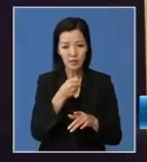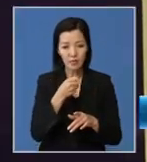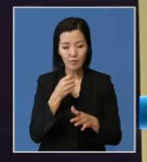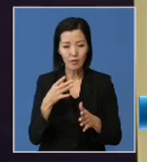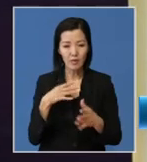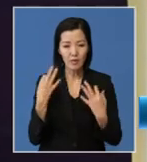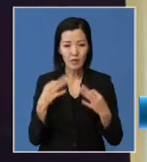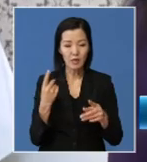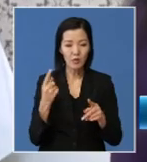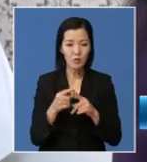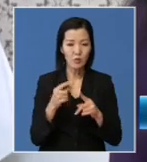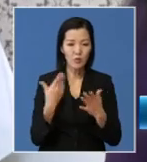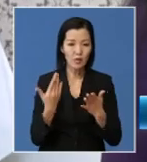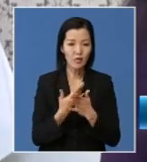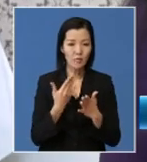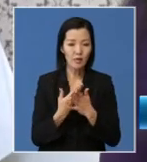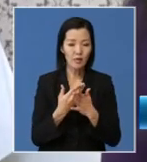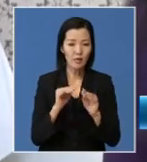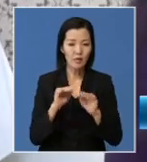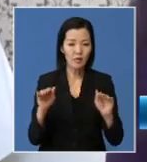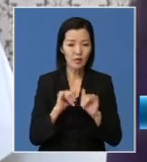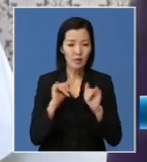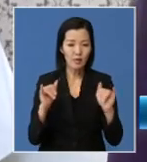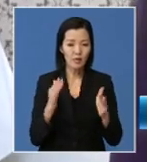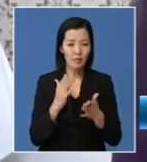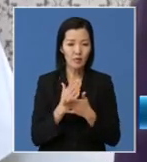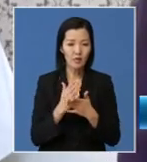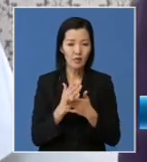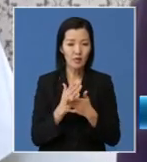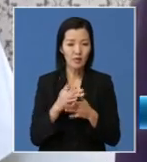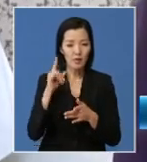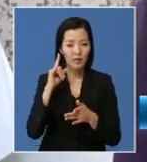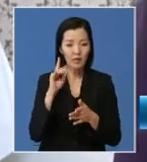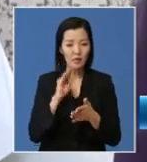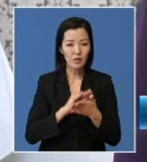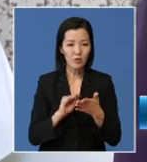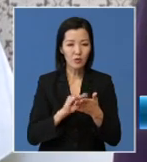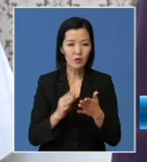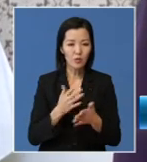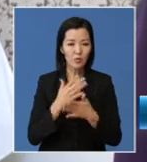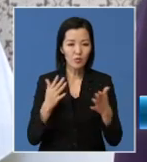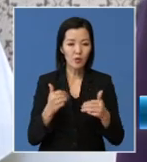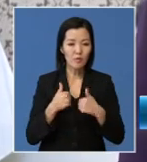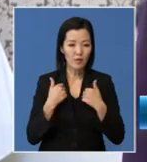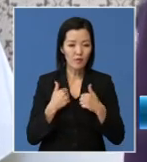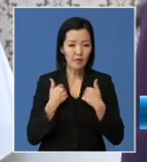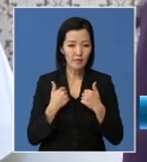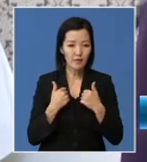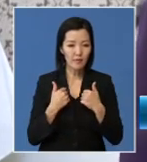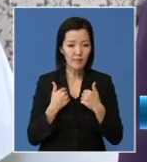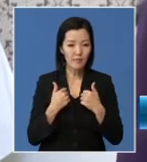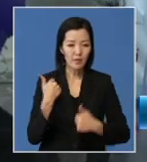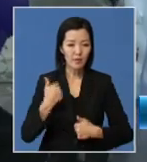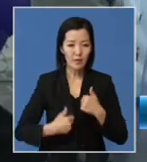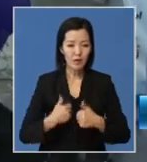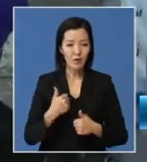сөз байқауының жылдан жылға деңгейі артылып келе жатыр. Бұл қазақ журналистері үшін үлкен мотивациялық байқау